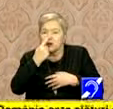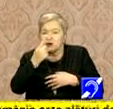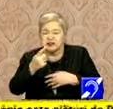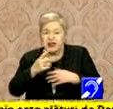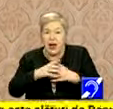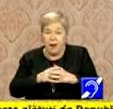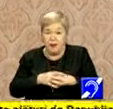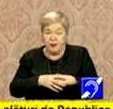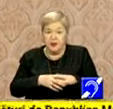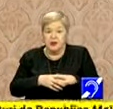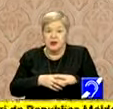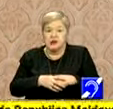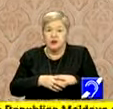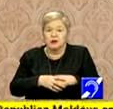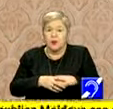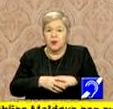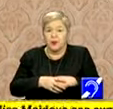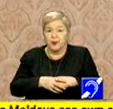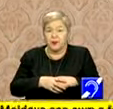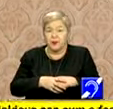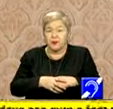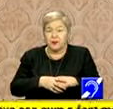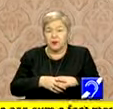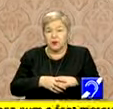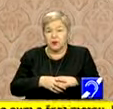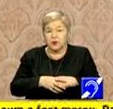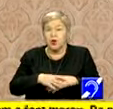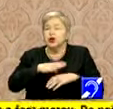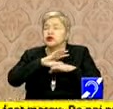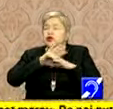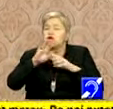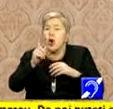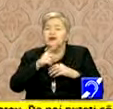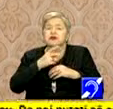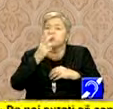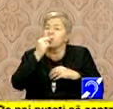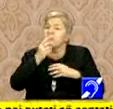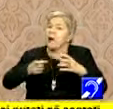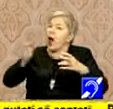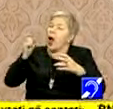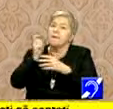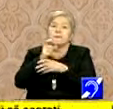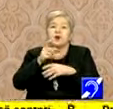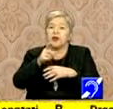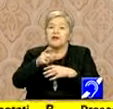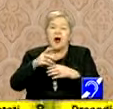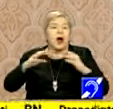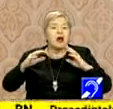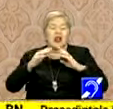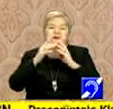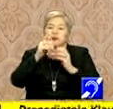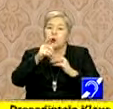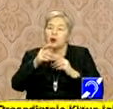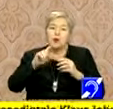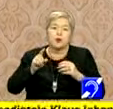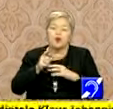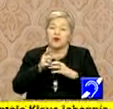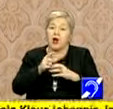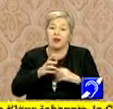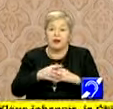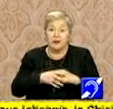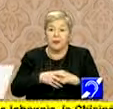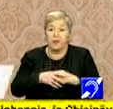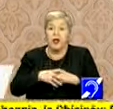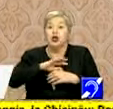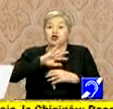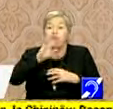face în Ucraina. Practic, cu toții condamnăm această invazie. Ne-am